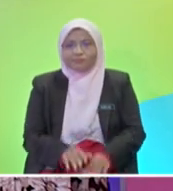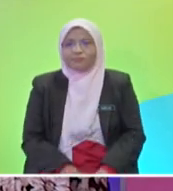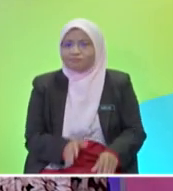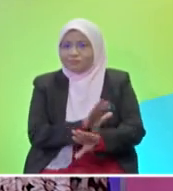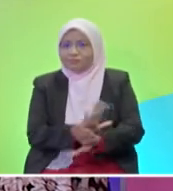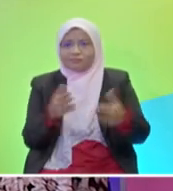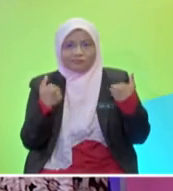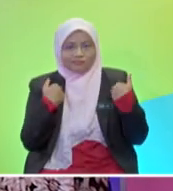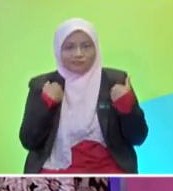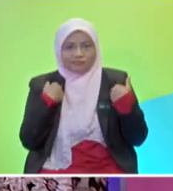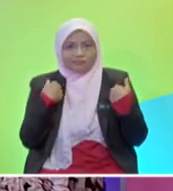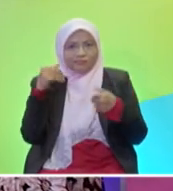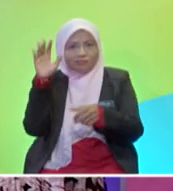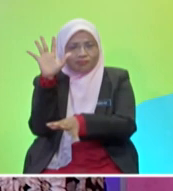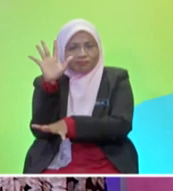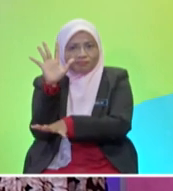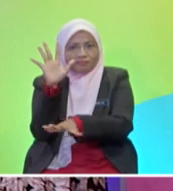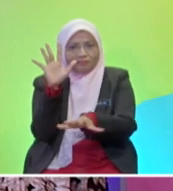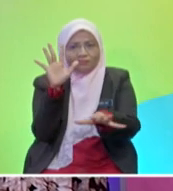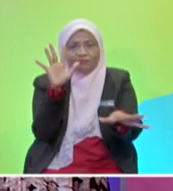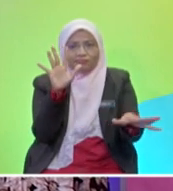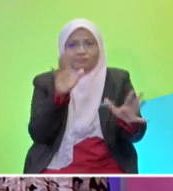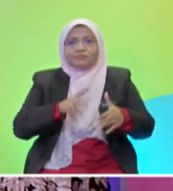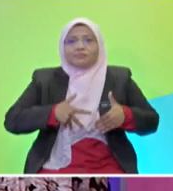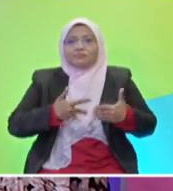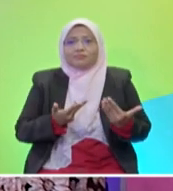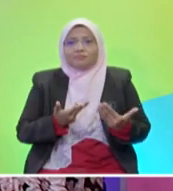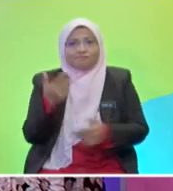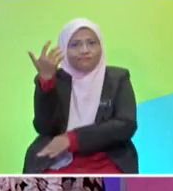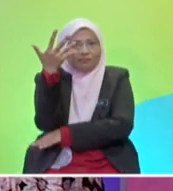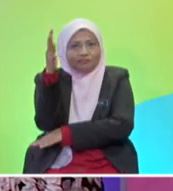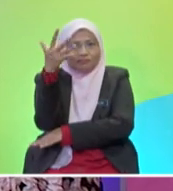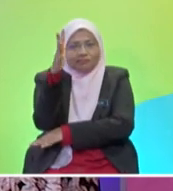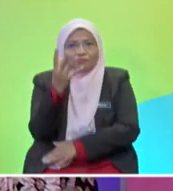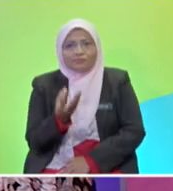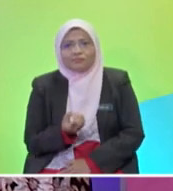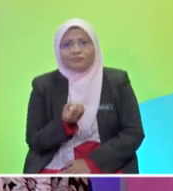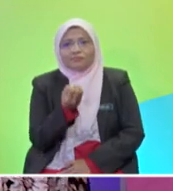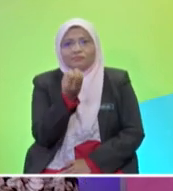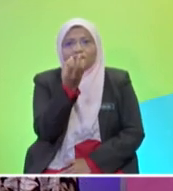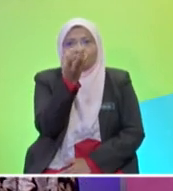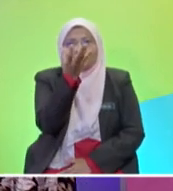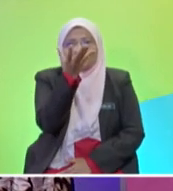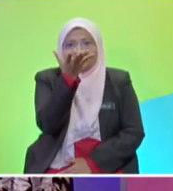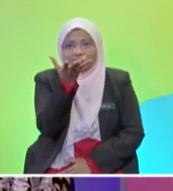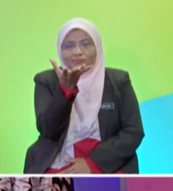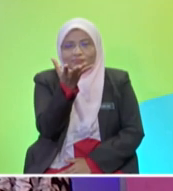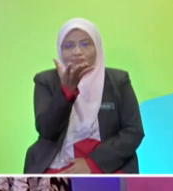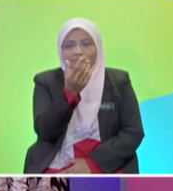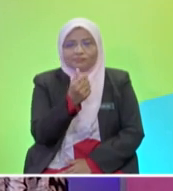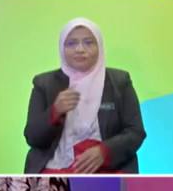untuk satu-satu tumbuhan tu dia membesar. Akar yang kukuh dia buat tumbuh-tumbuhan tu terus membesar